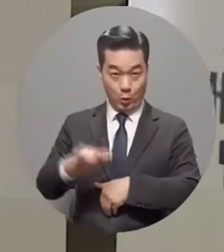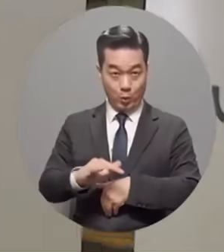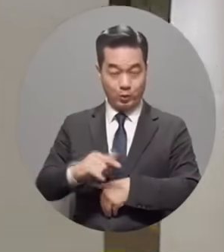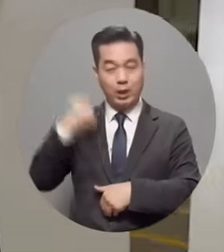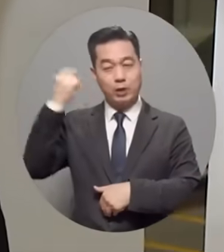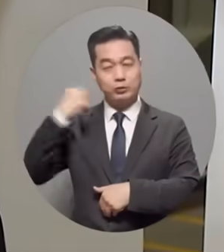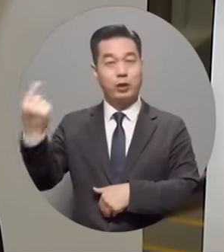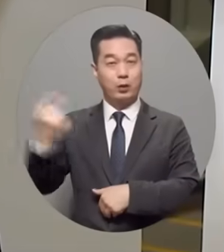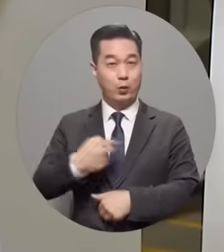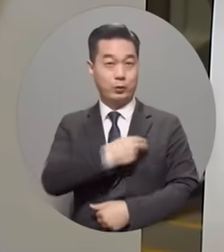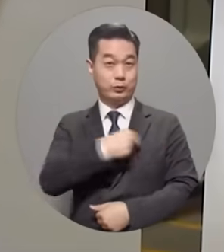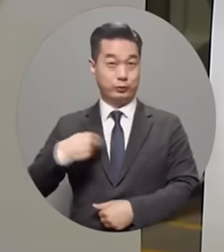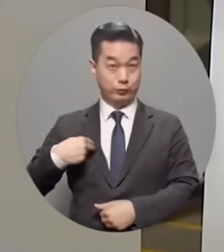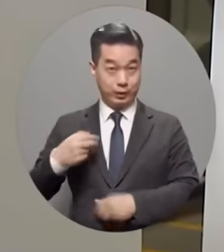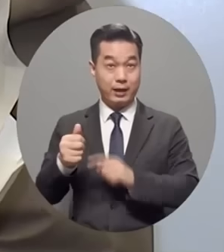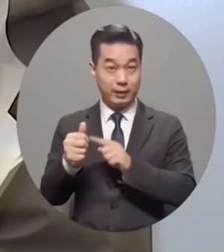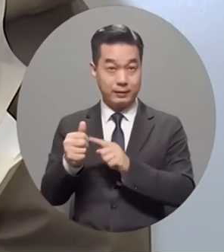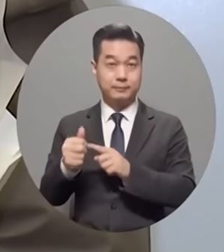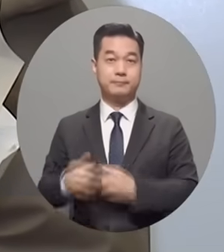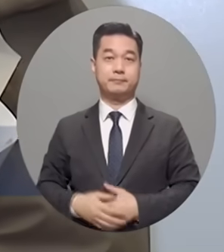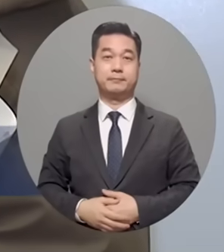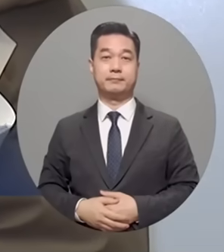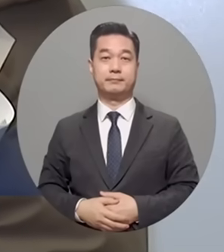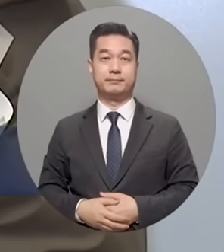온 쫑예 씨입니다.